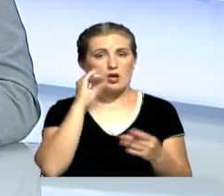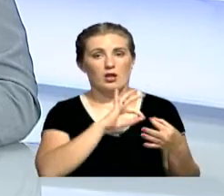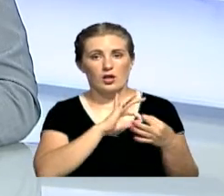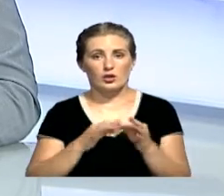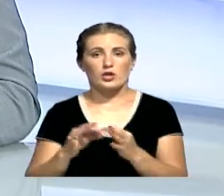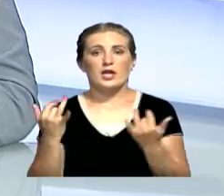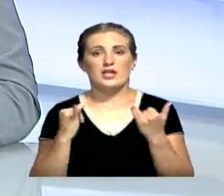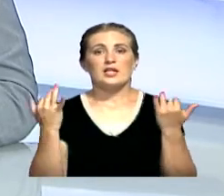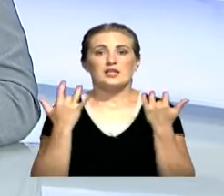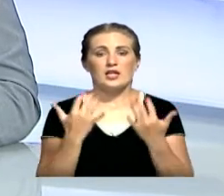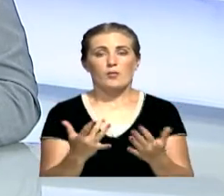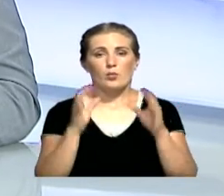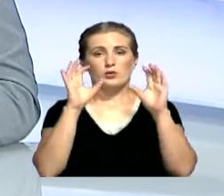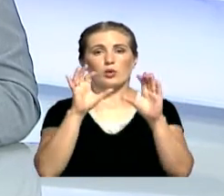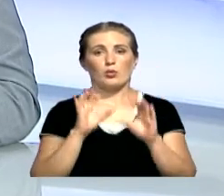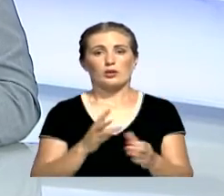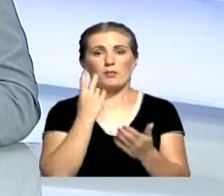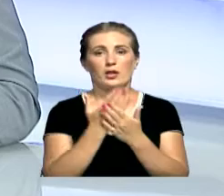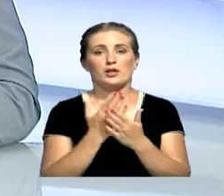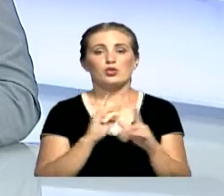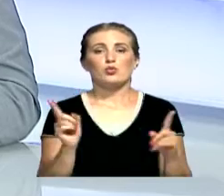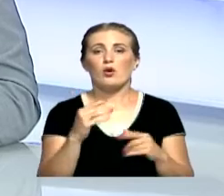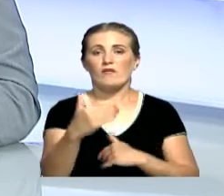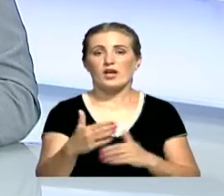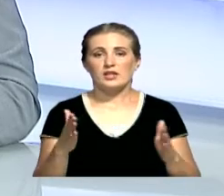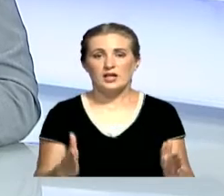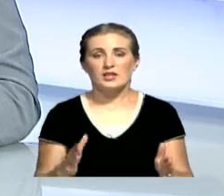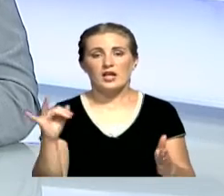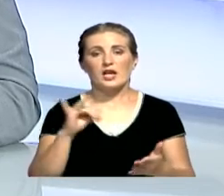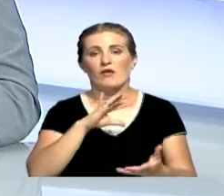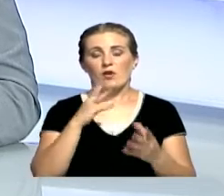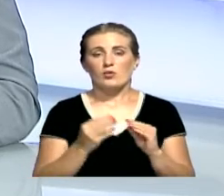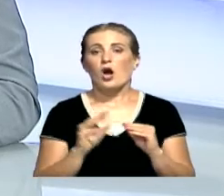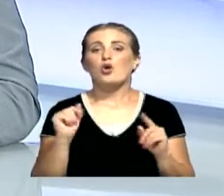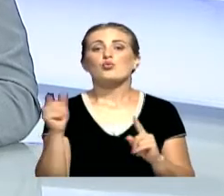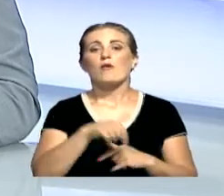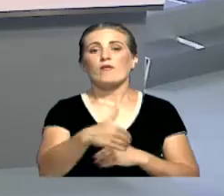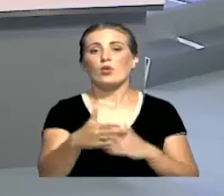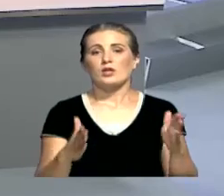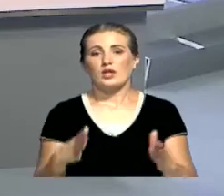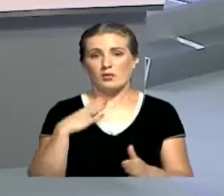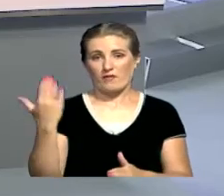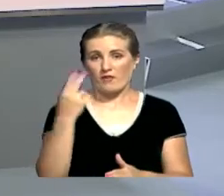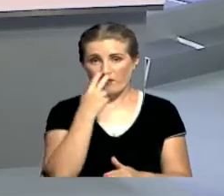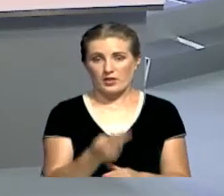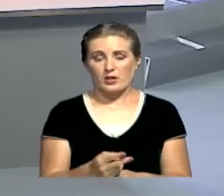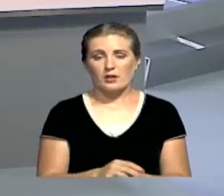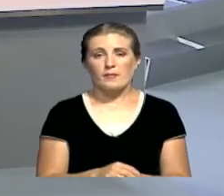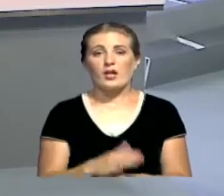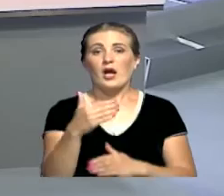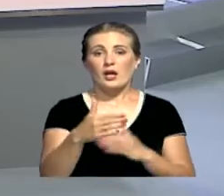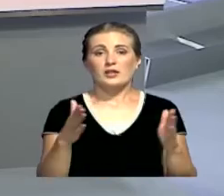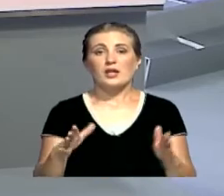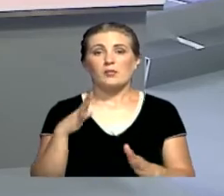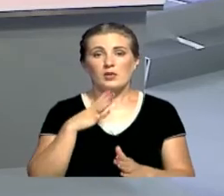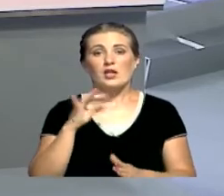абсолютно законно показать что в контейнерах и вообще в принципе что то в контейнерах было вы шоу и контейнерах были вот в том